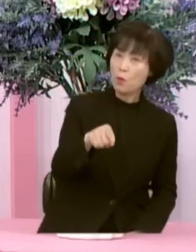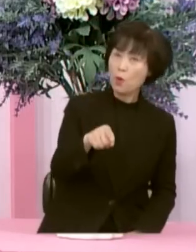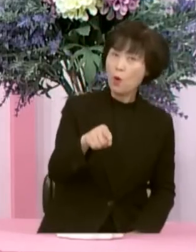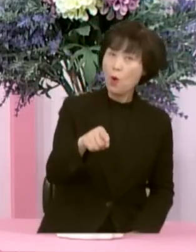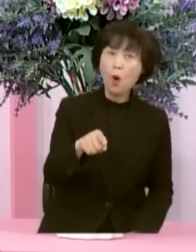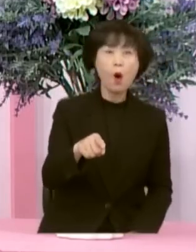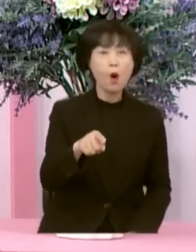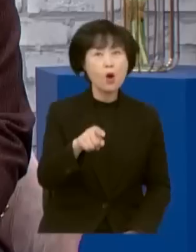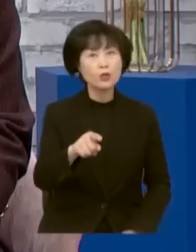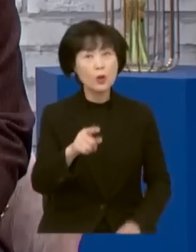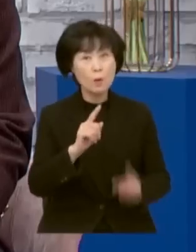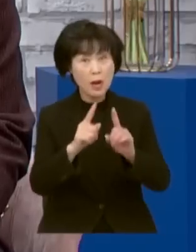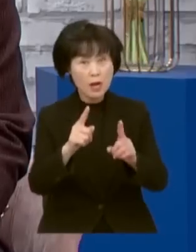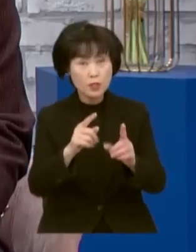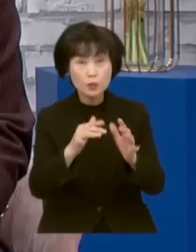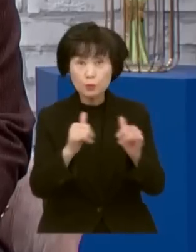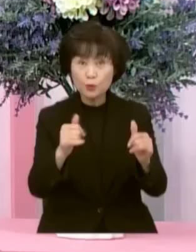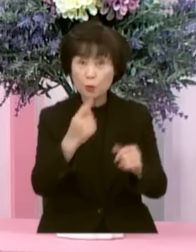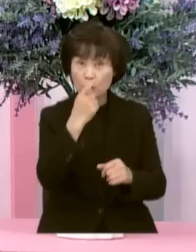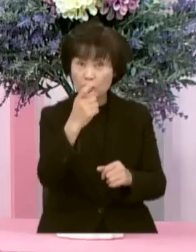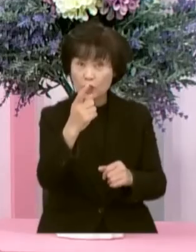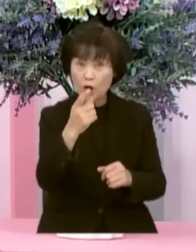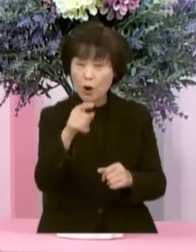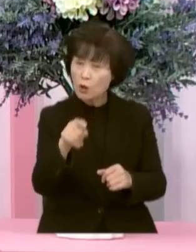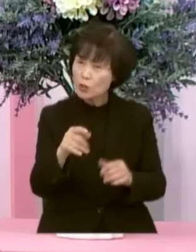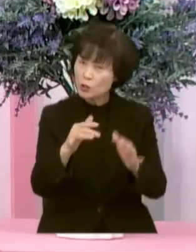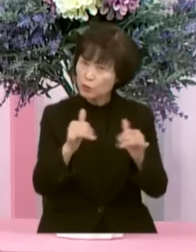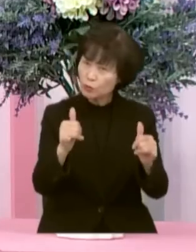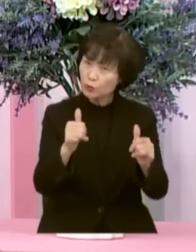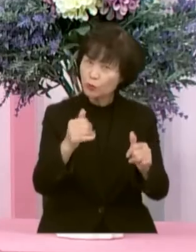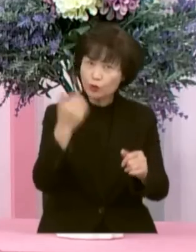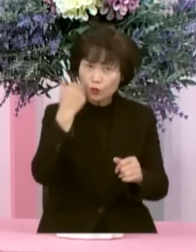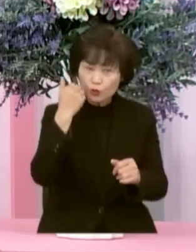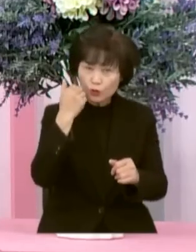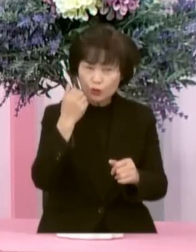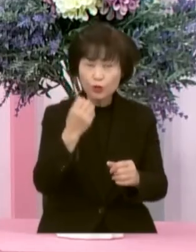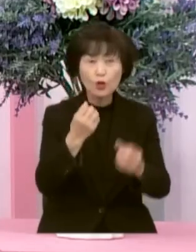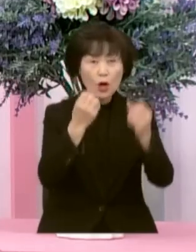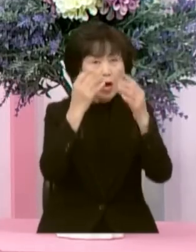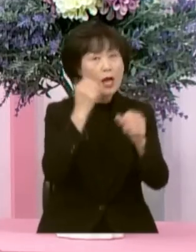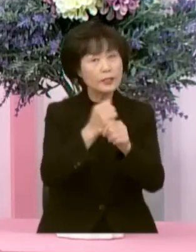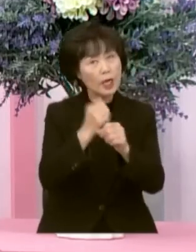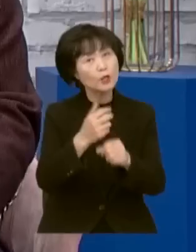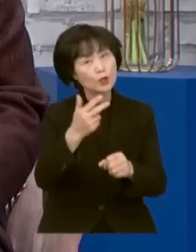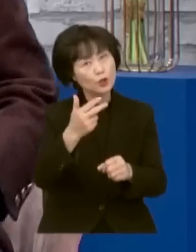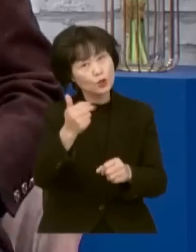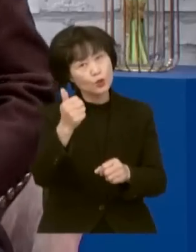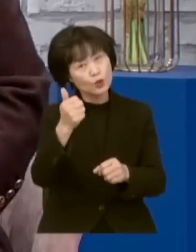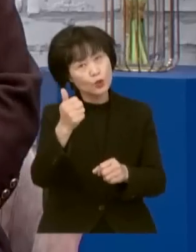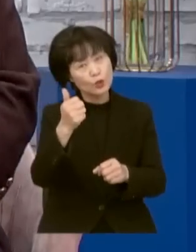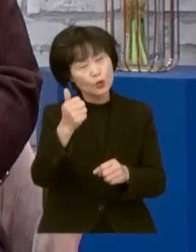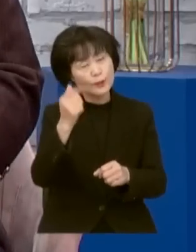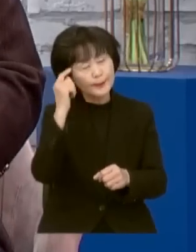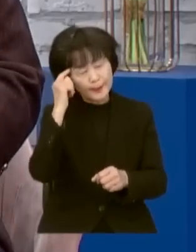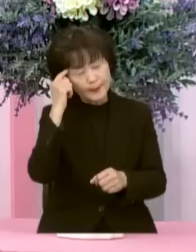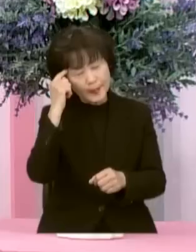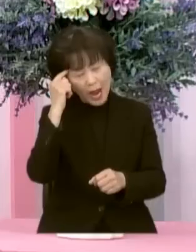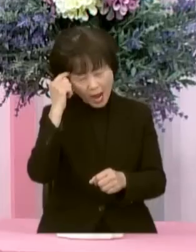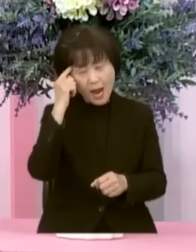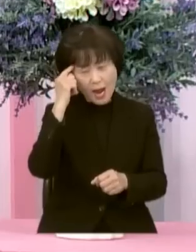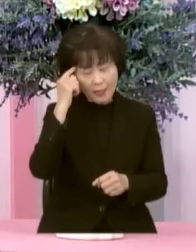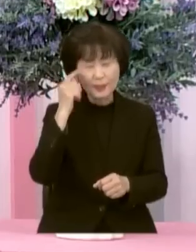분은 멋있잖아요. 그렇죠. 창조주일 것 같은 확률이 높을 것 같은 거예요. 그래서 아,